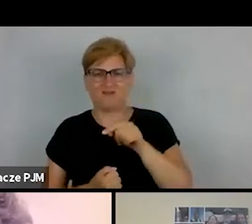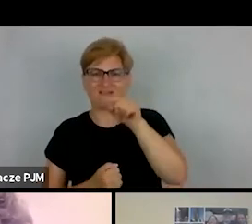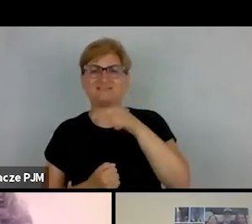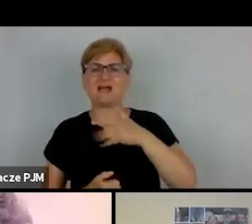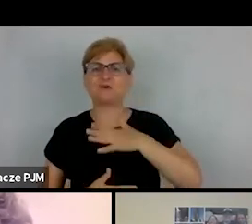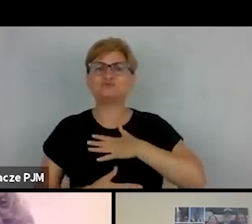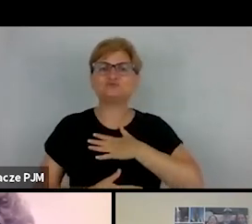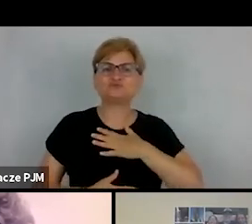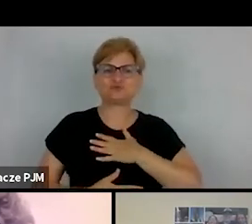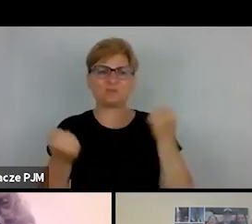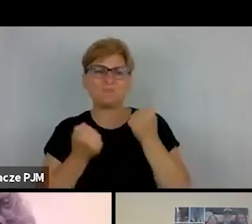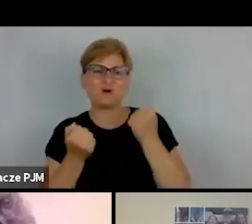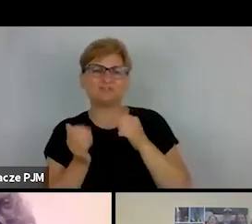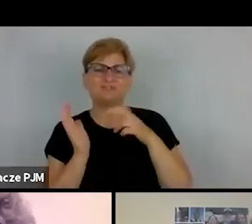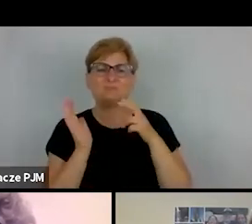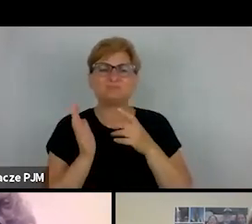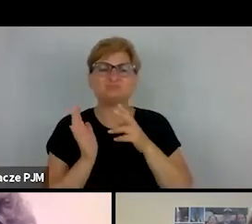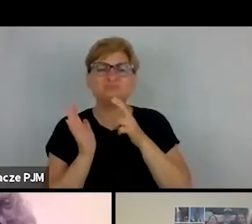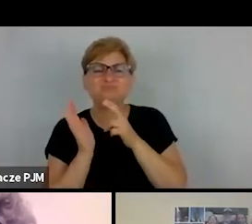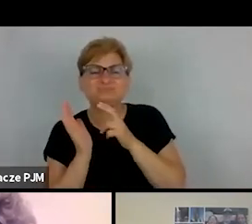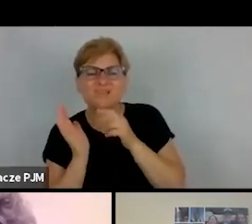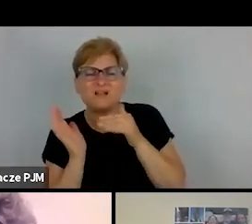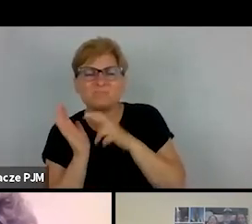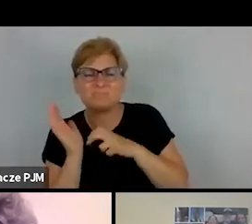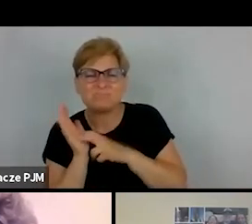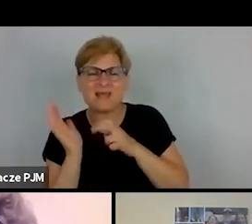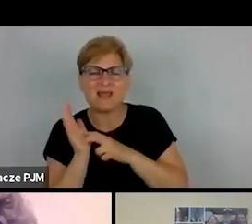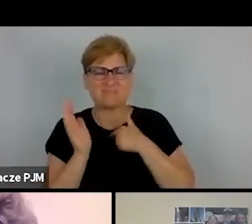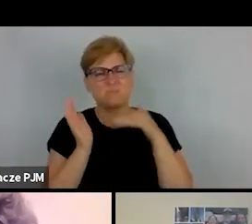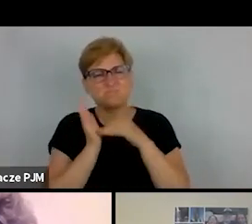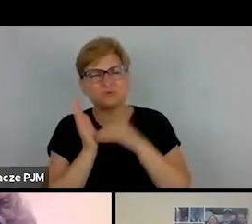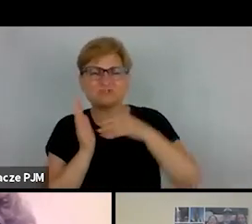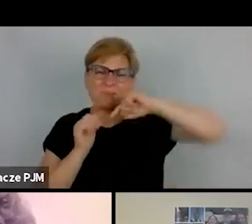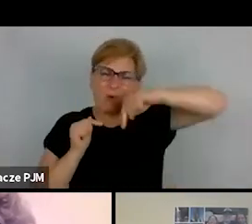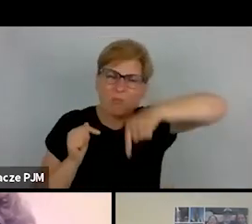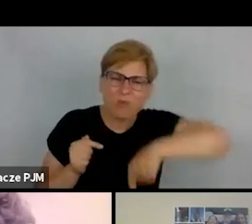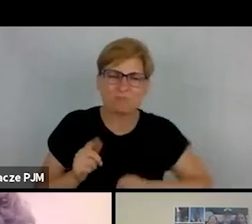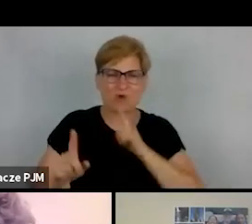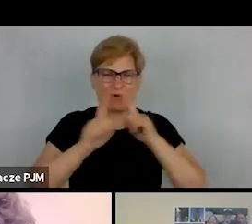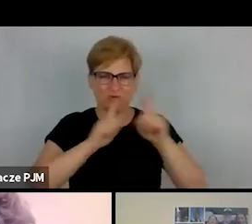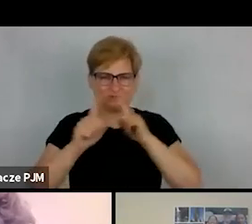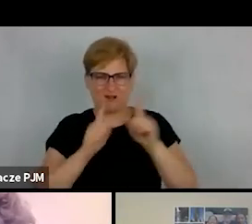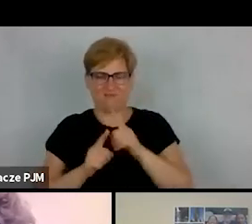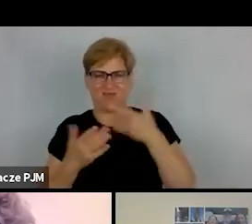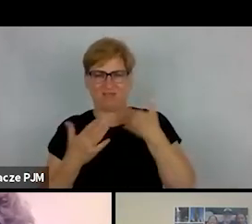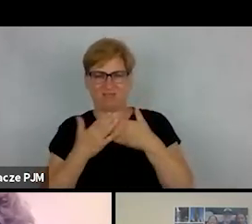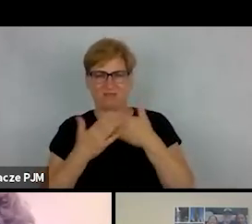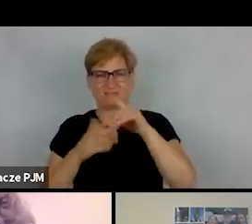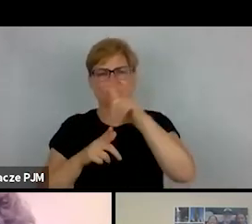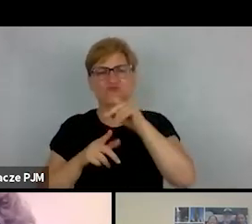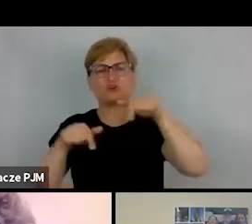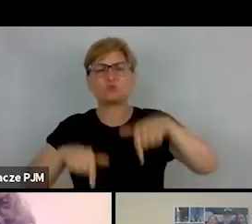bardzo dużą potrzebę pogłębiania tych wątków, zwłaszcza, że teraz w Fundacji Herstory bardzo mocno